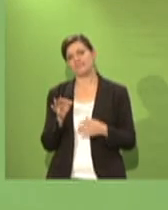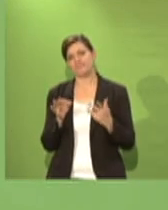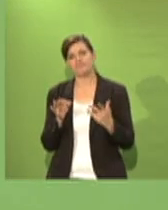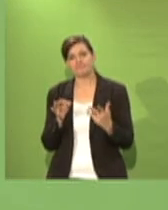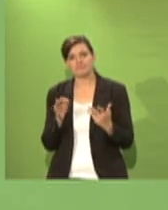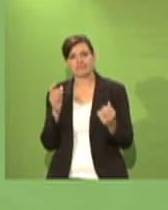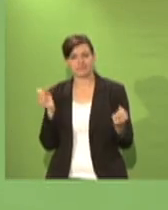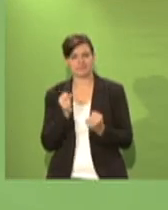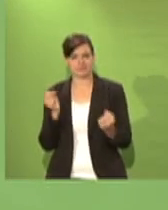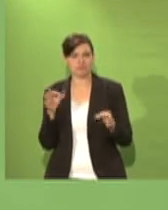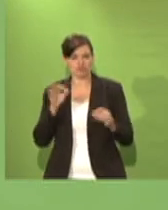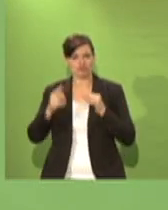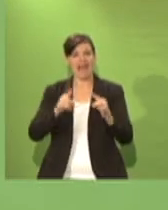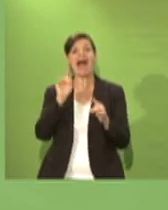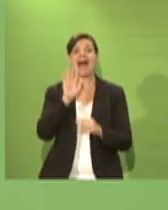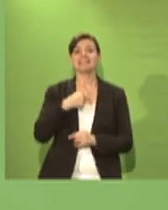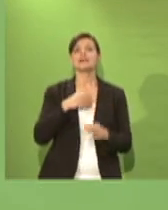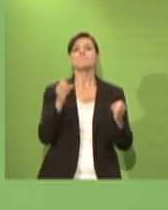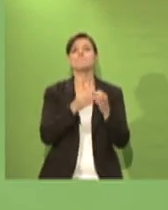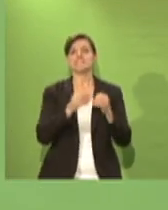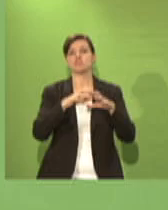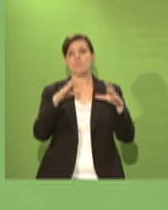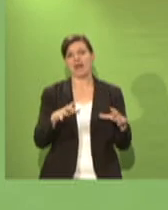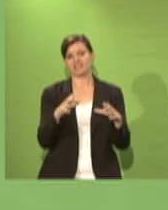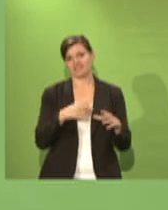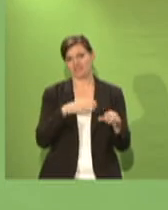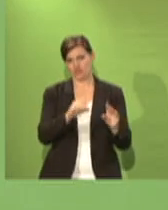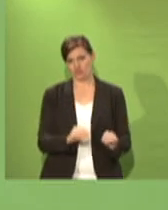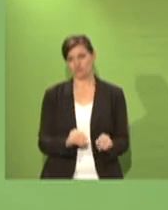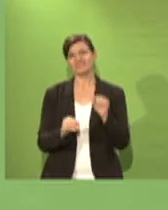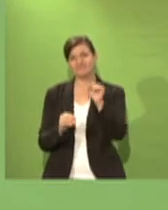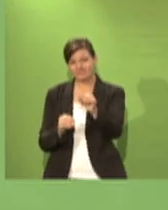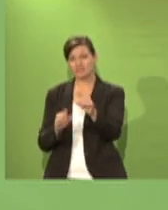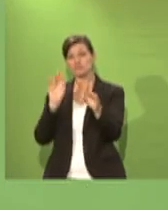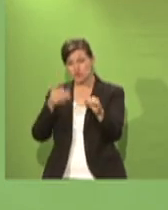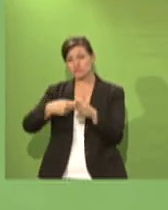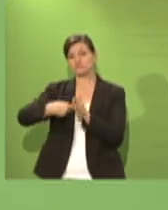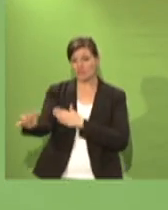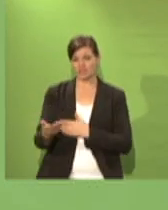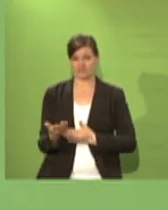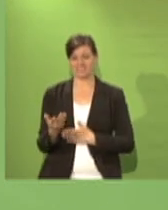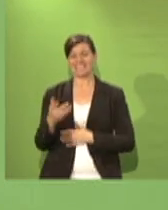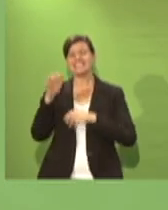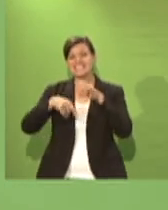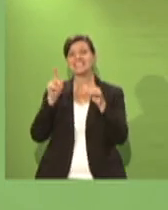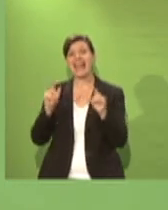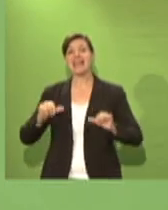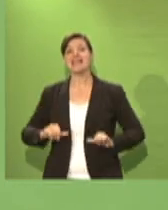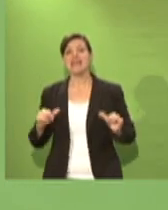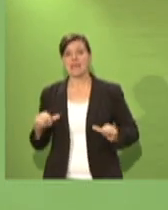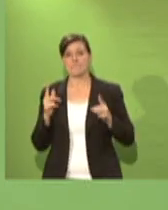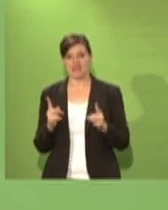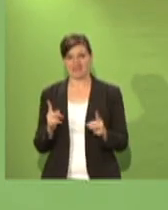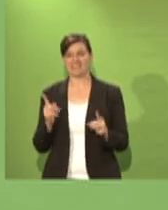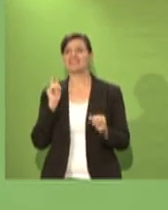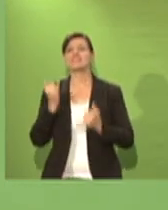die Biomassenutzung. Diese industrielle Massentierhaltung müssen wir überwinden. Für uns sind Tiere Lebewesen und keine